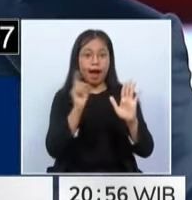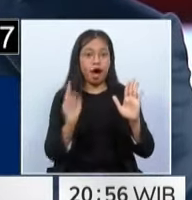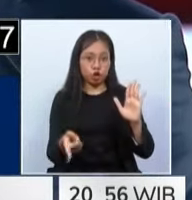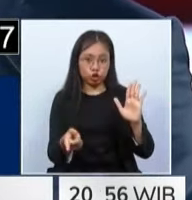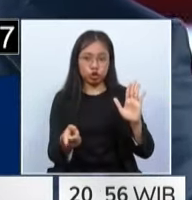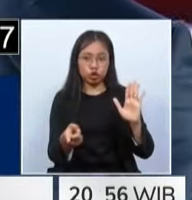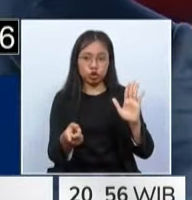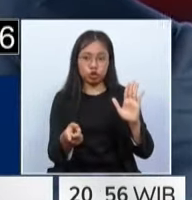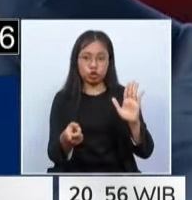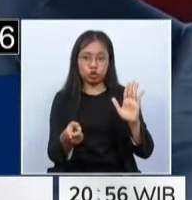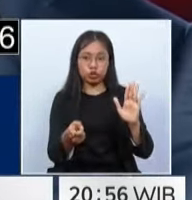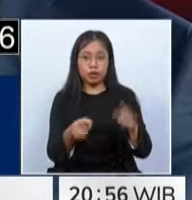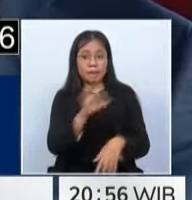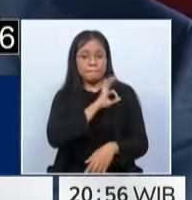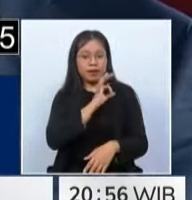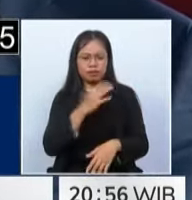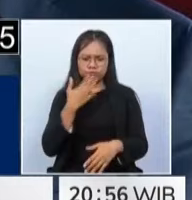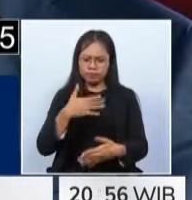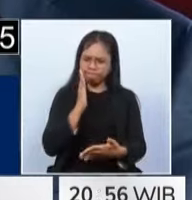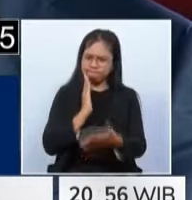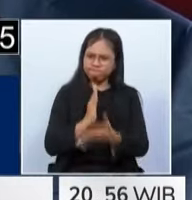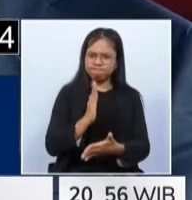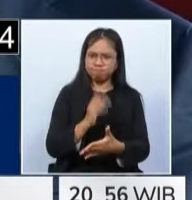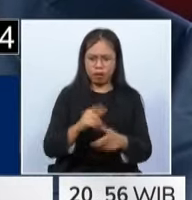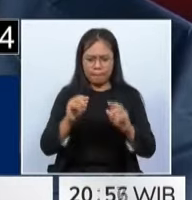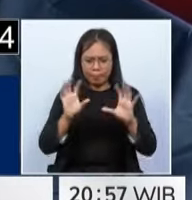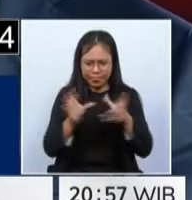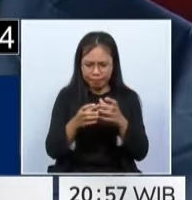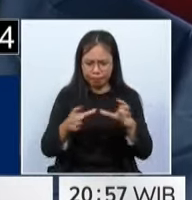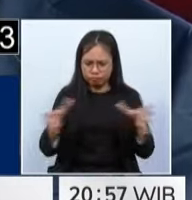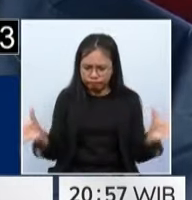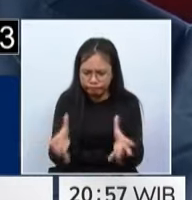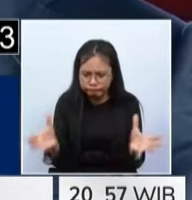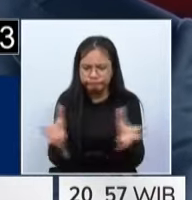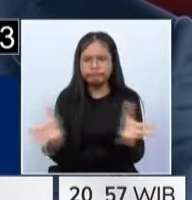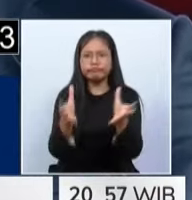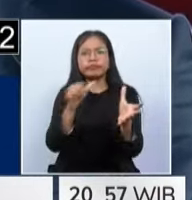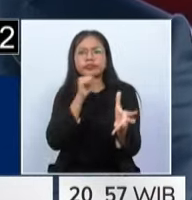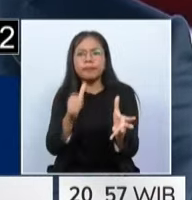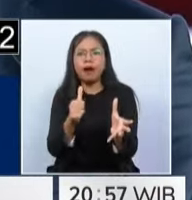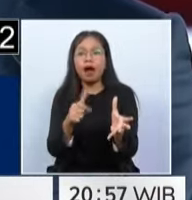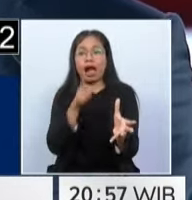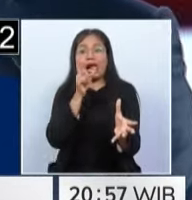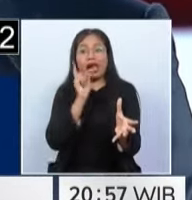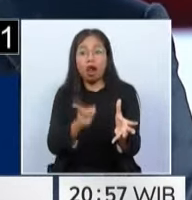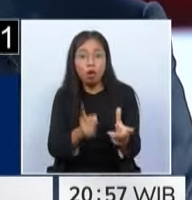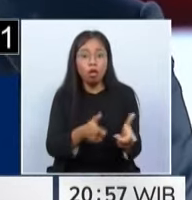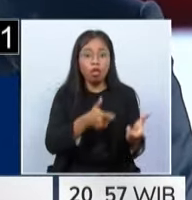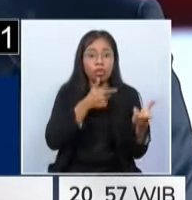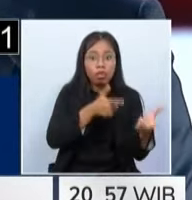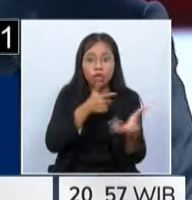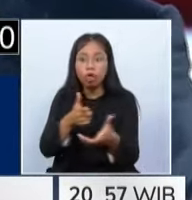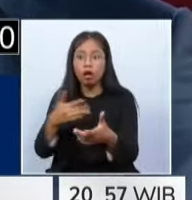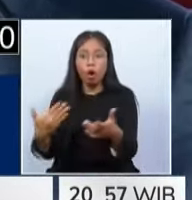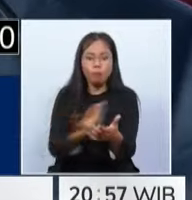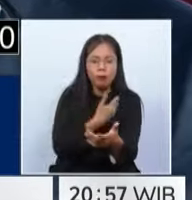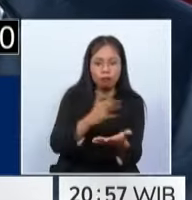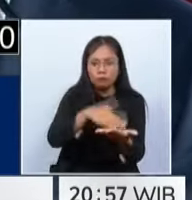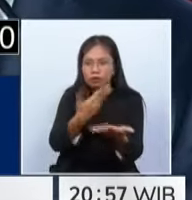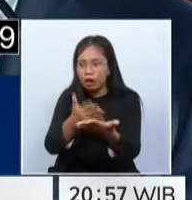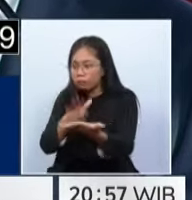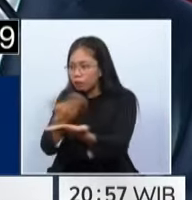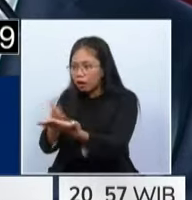mengambil keputusan mengerahkan pasukan dan ketika harus bertempur ada korban nyawa itu keputusan-keputusan etika tapi dalam